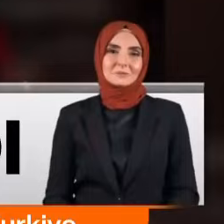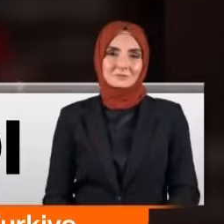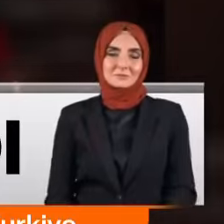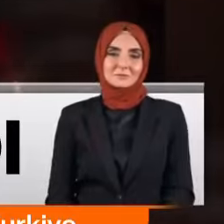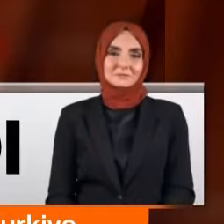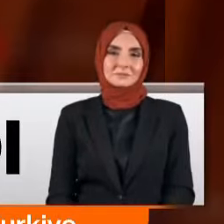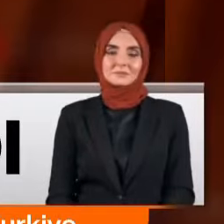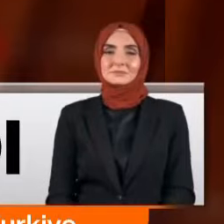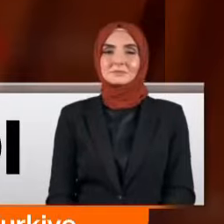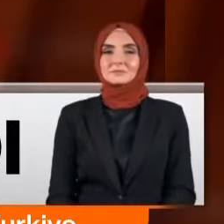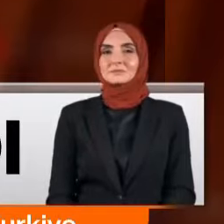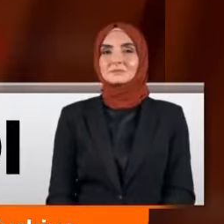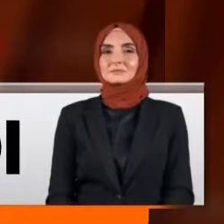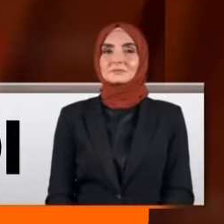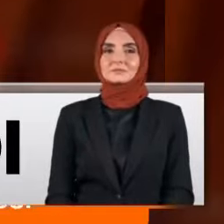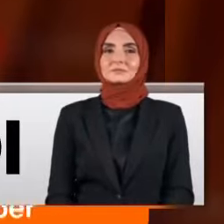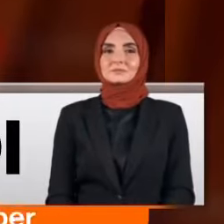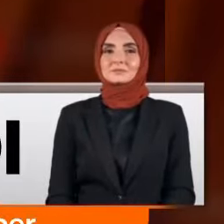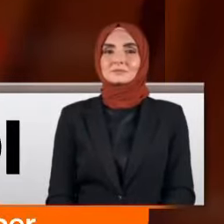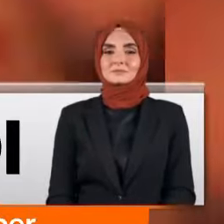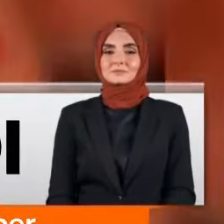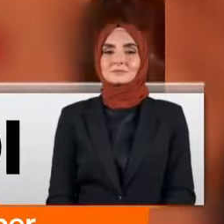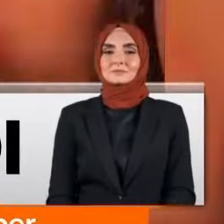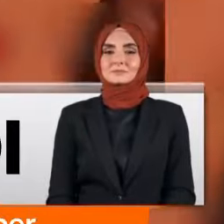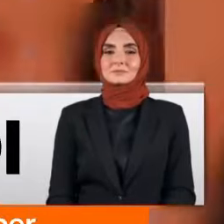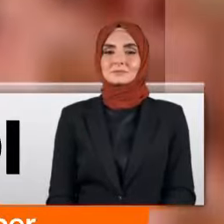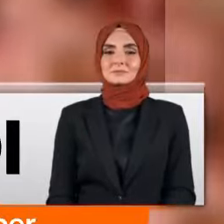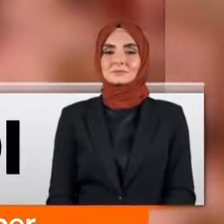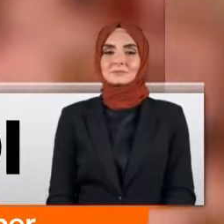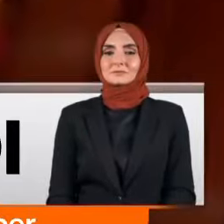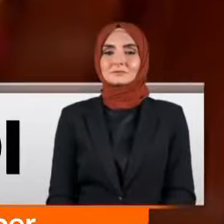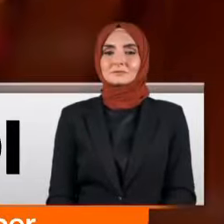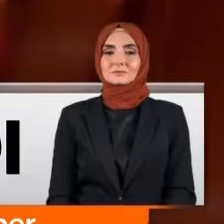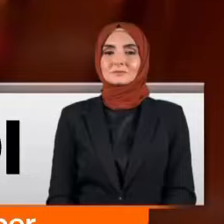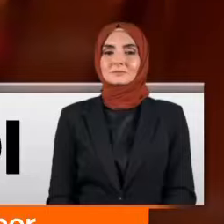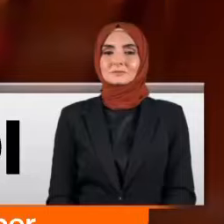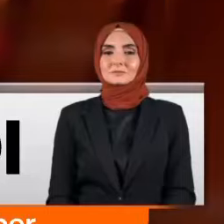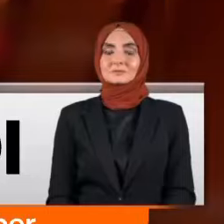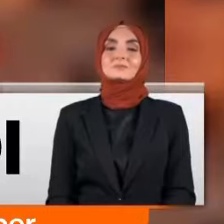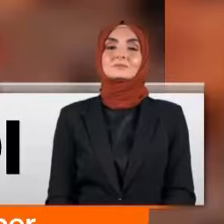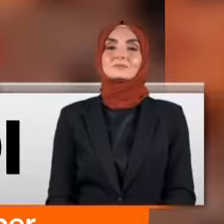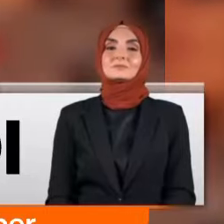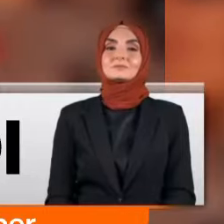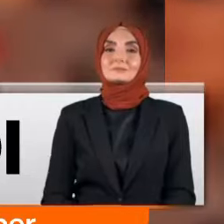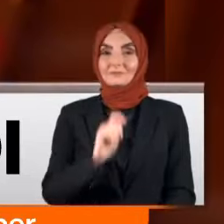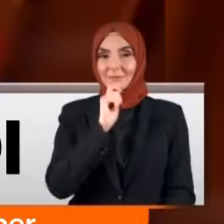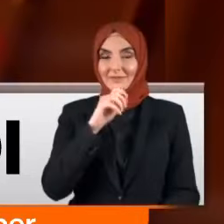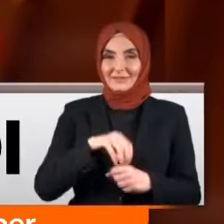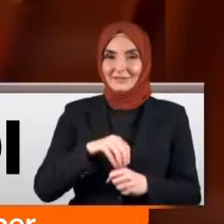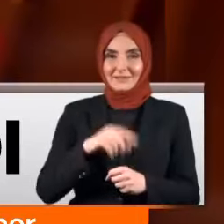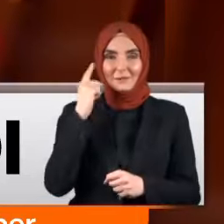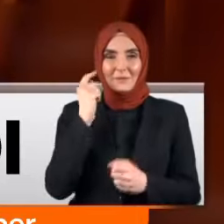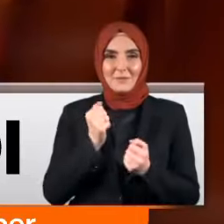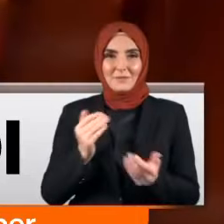But thank you so much for this. Sahnede bayılmamak için lafı çok uzatmadı